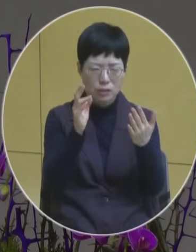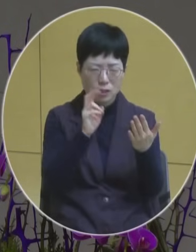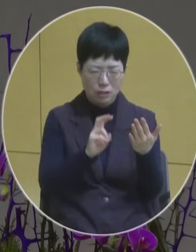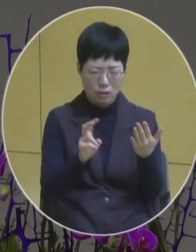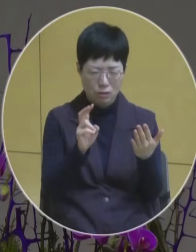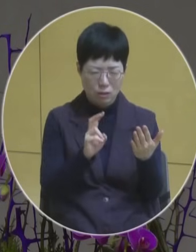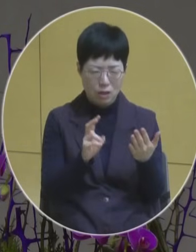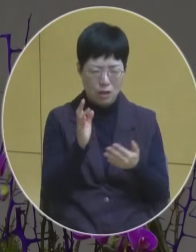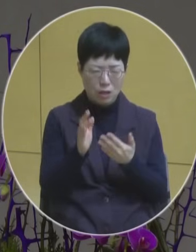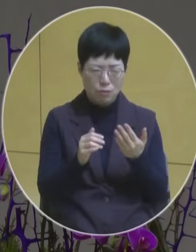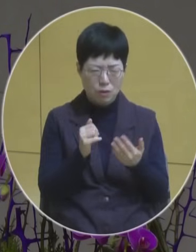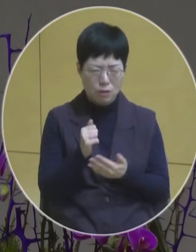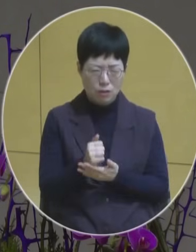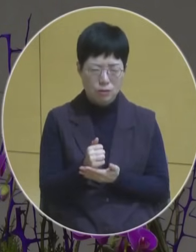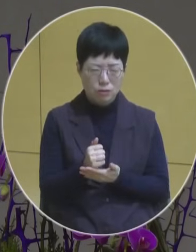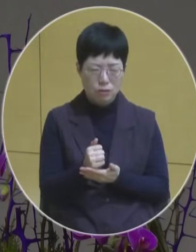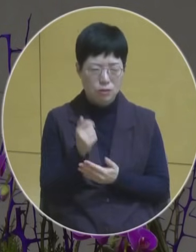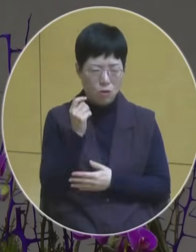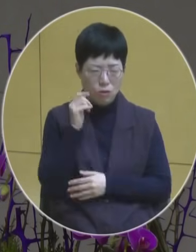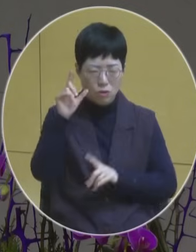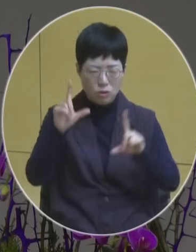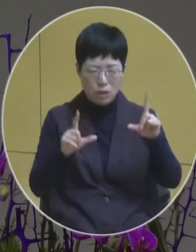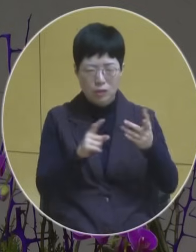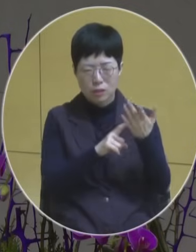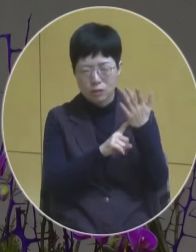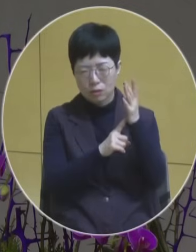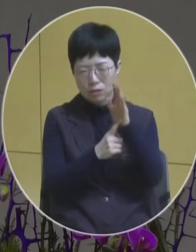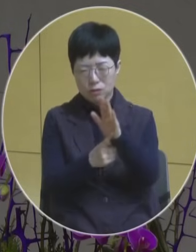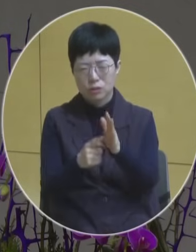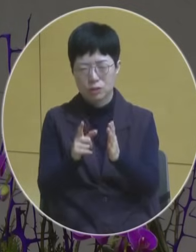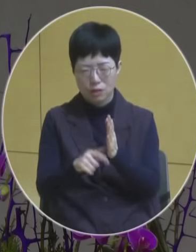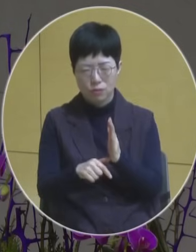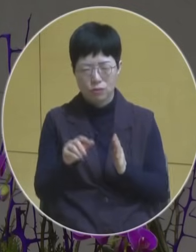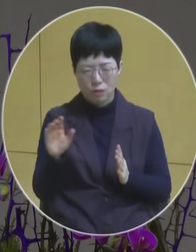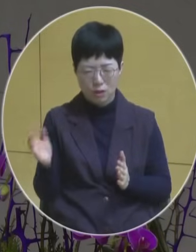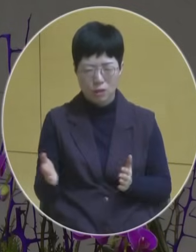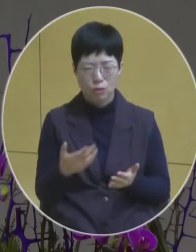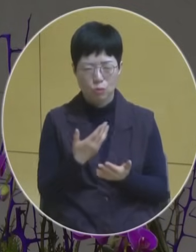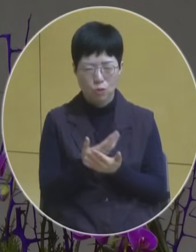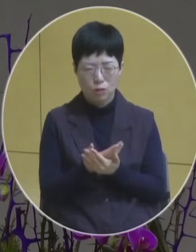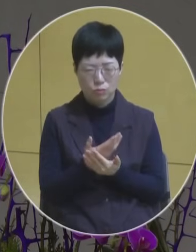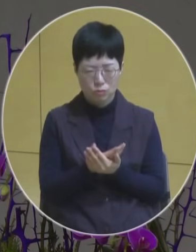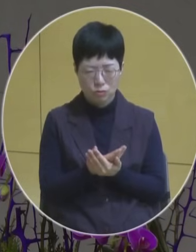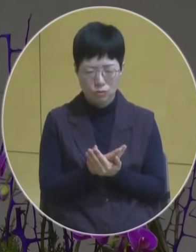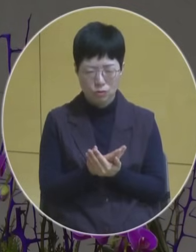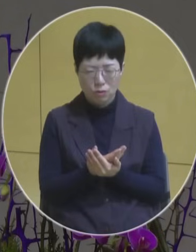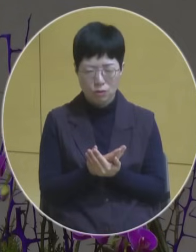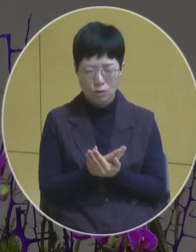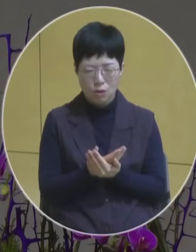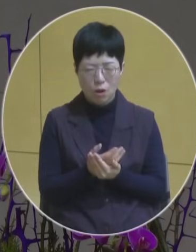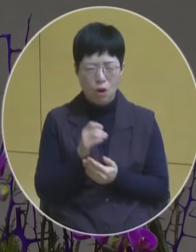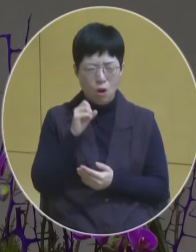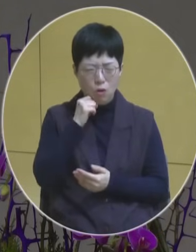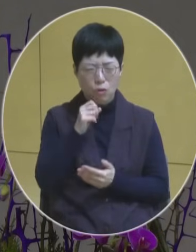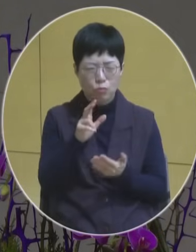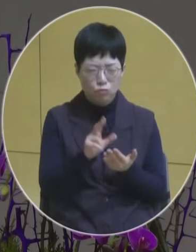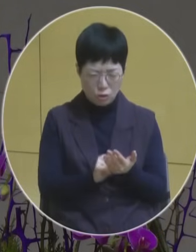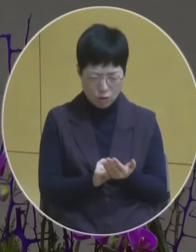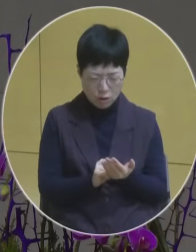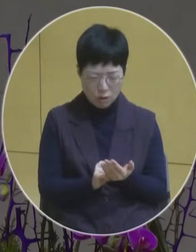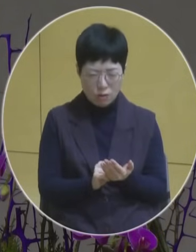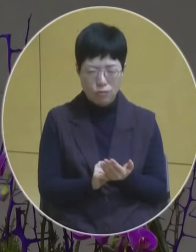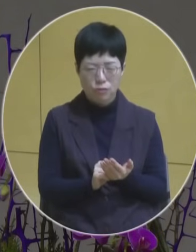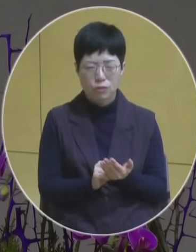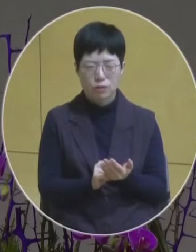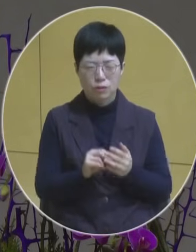잃어버린 하나님의 아름다운 형상을 회복하는 놀라운 시간 될 수 있도록 도와주시옵소서. 어려운 문제로 나라가